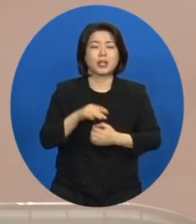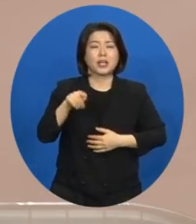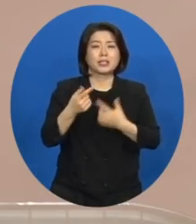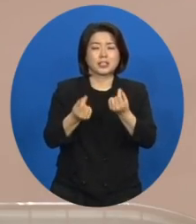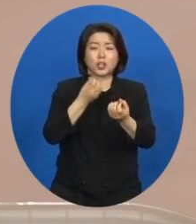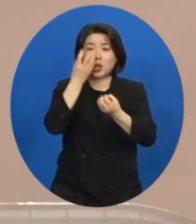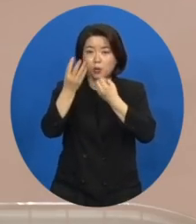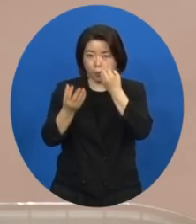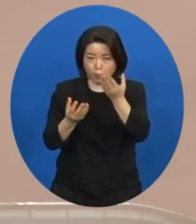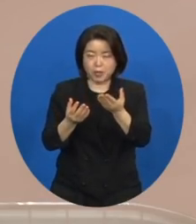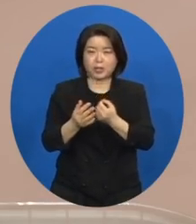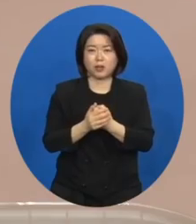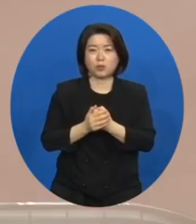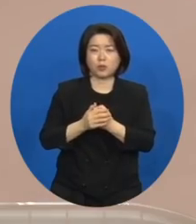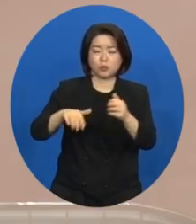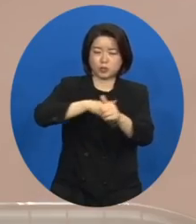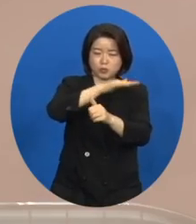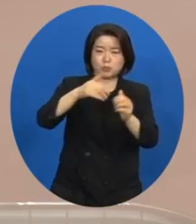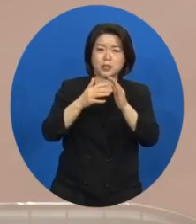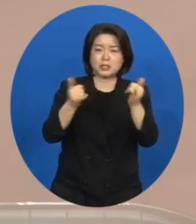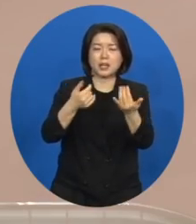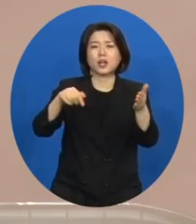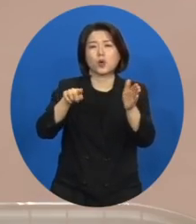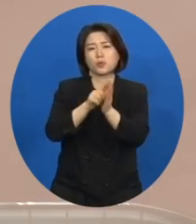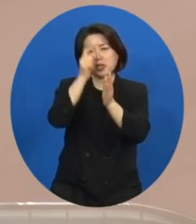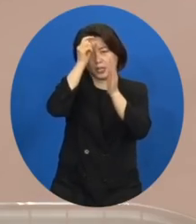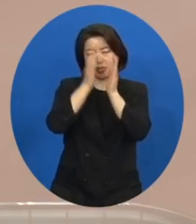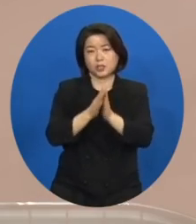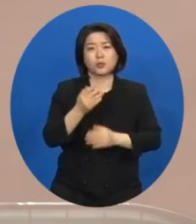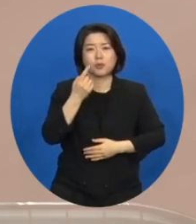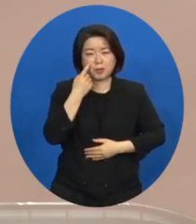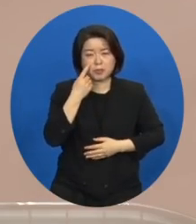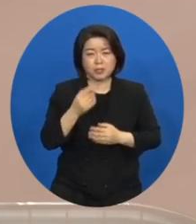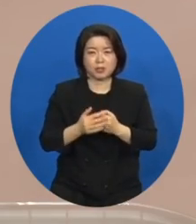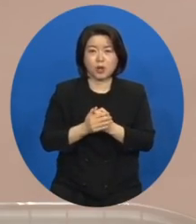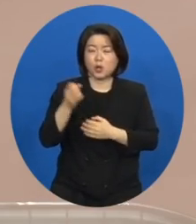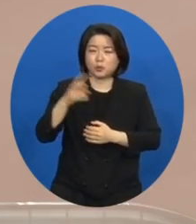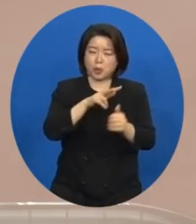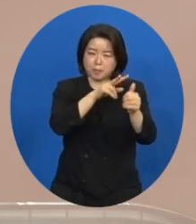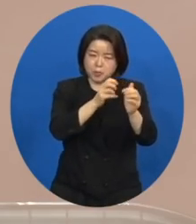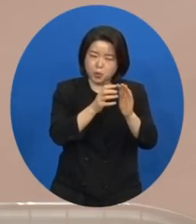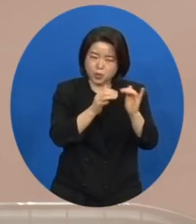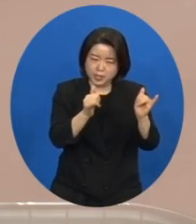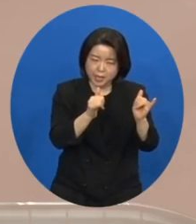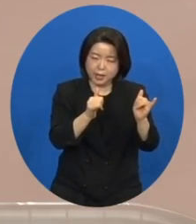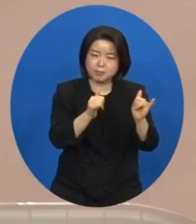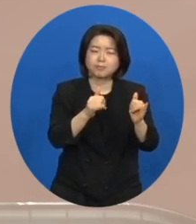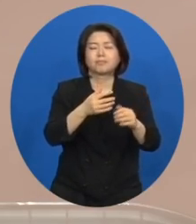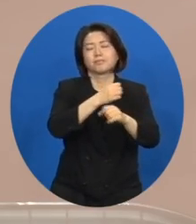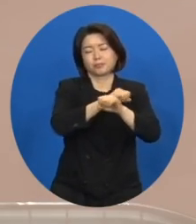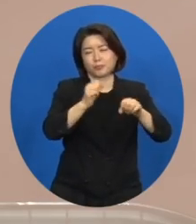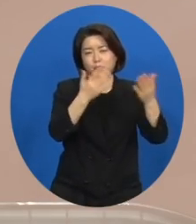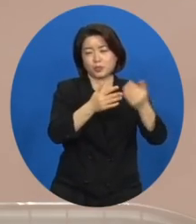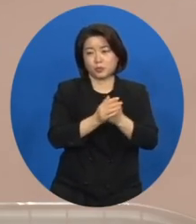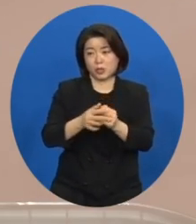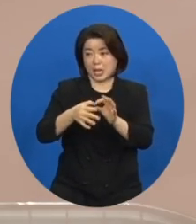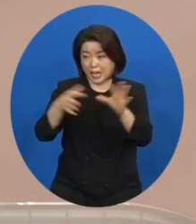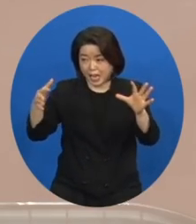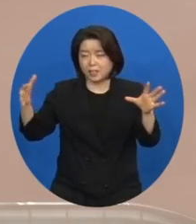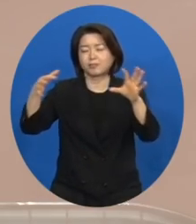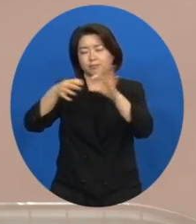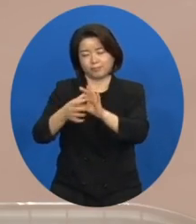고백하면서 우리 주변 분들을 위해서 기도해 순 없겠습니다 또한 미워했던 사람들을 용서하며 끊어졌던 관계를 해 벗겨질 수도